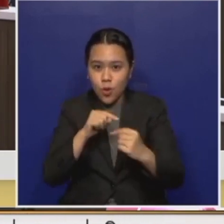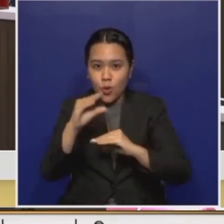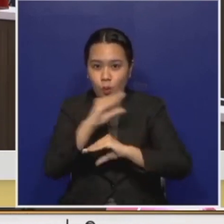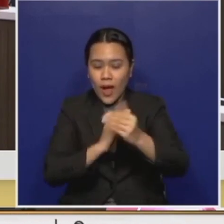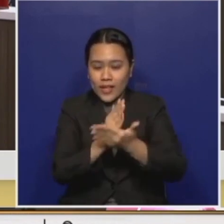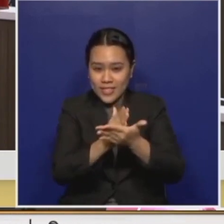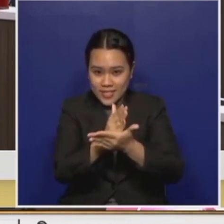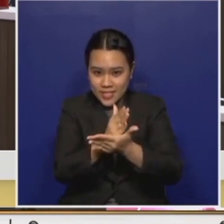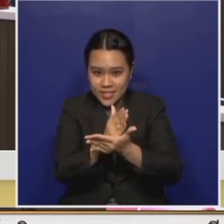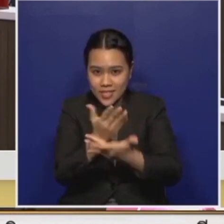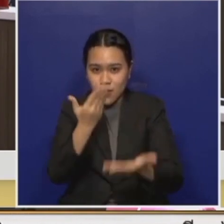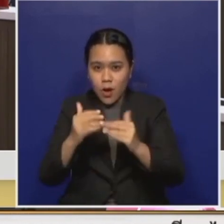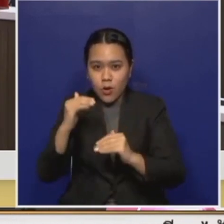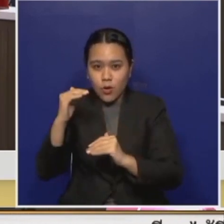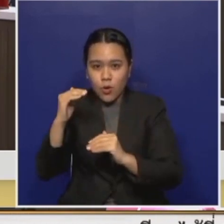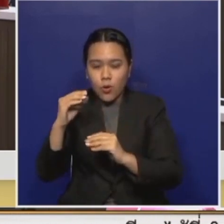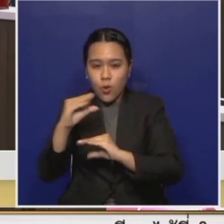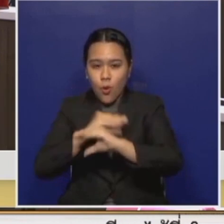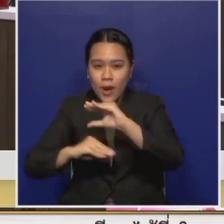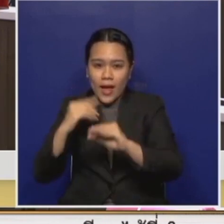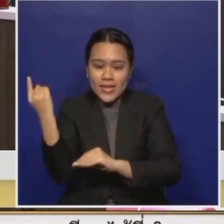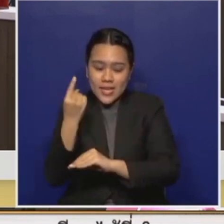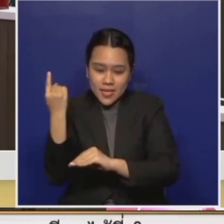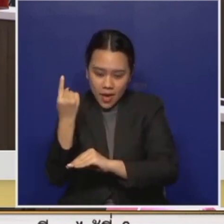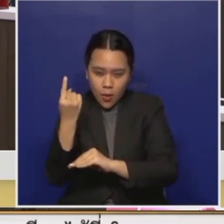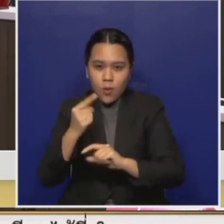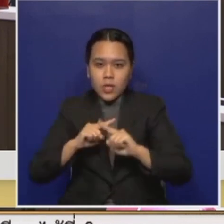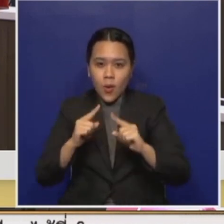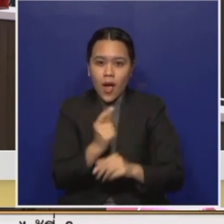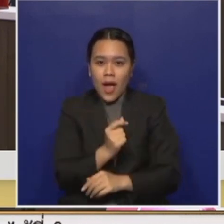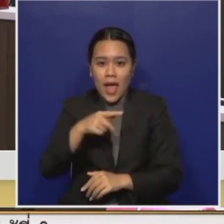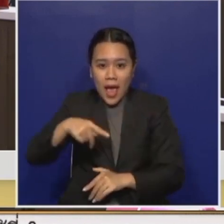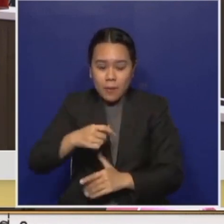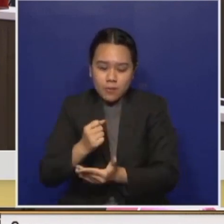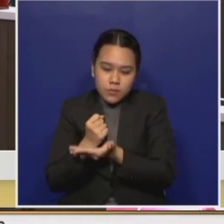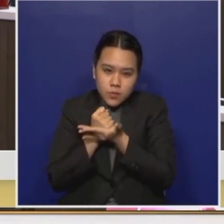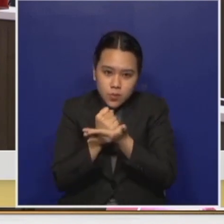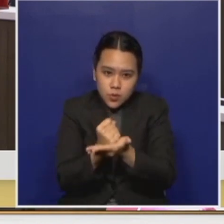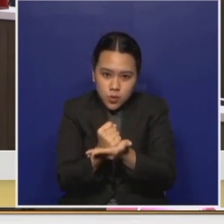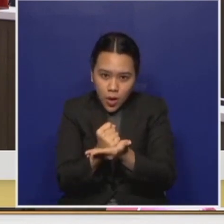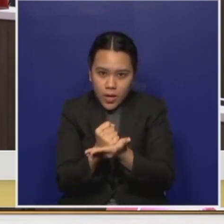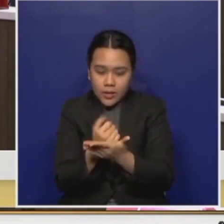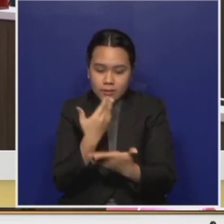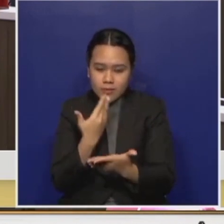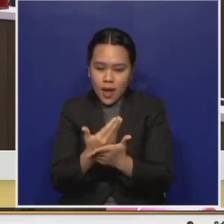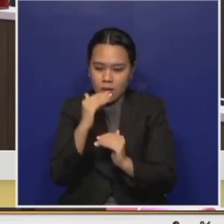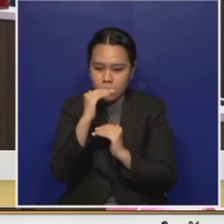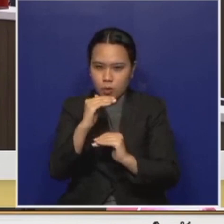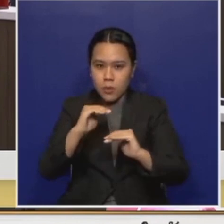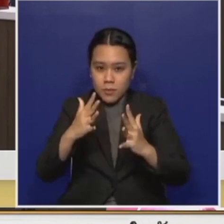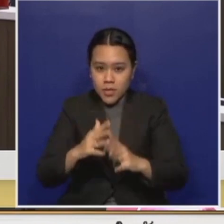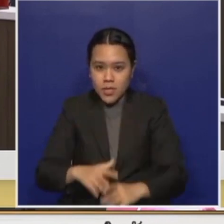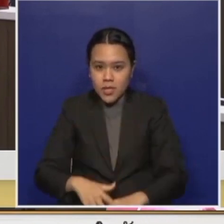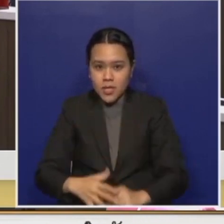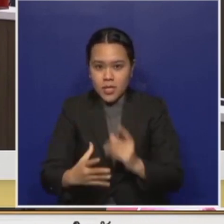หรือเราเที่วโยกันแต่แอปนี้ถาก็ดเปนการเยวยานะครับไมไดคำหมดวเงินะครับให้อธิละพันดอ